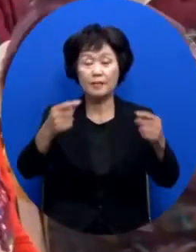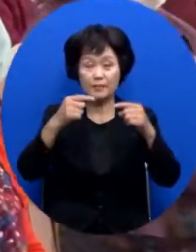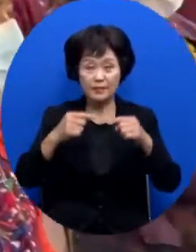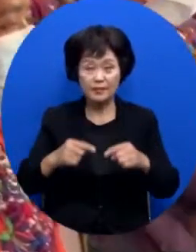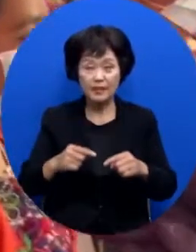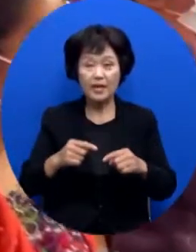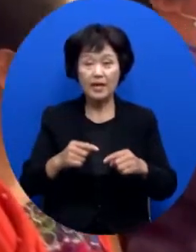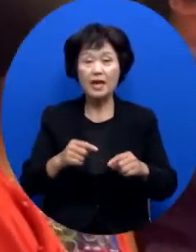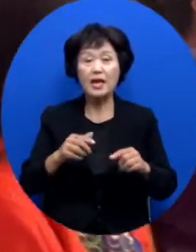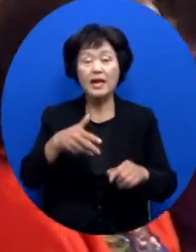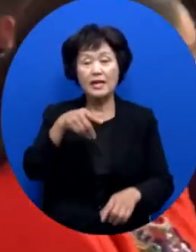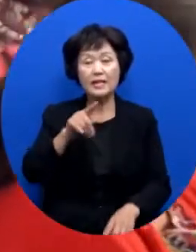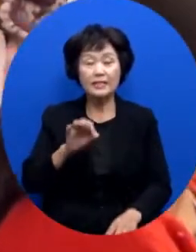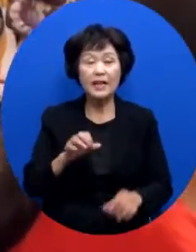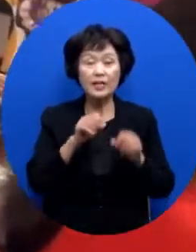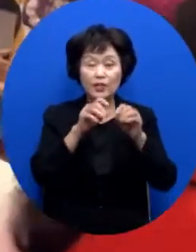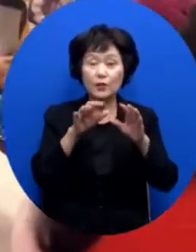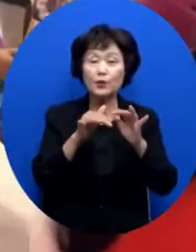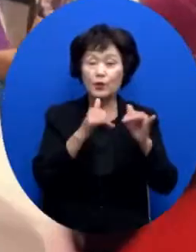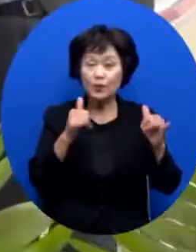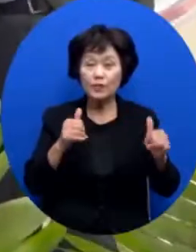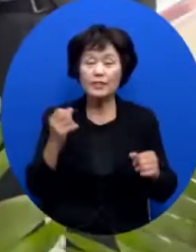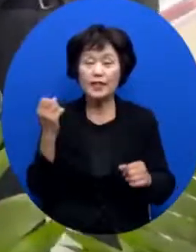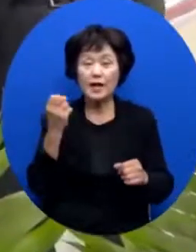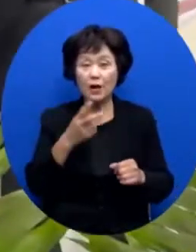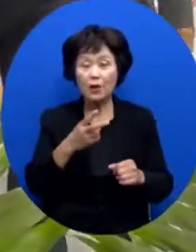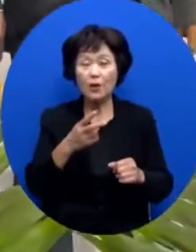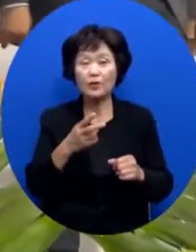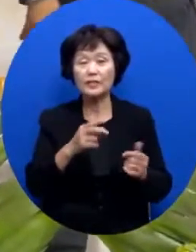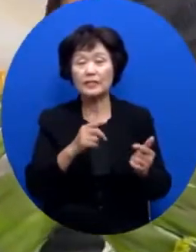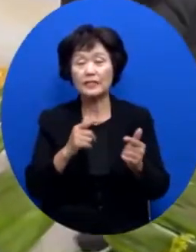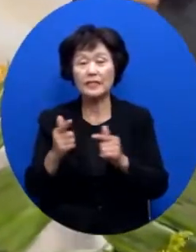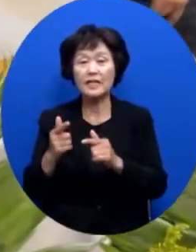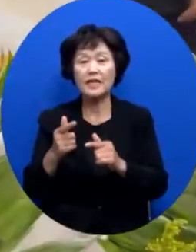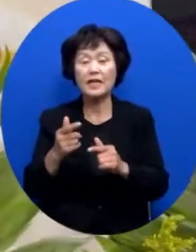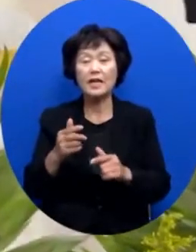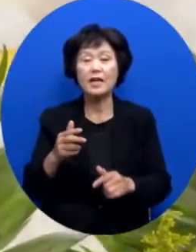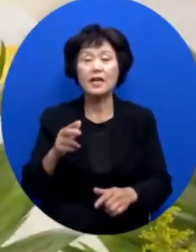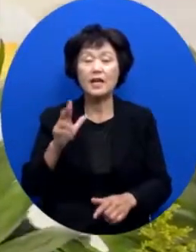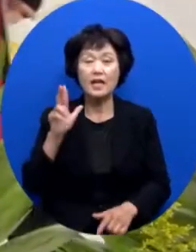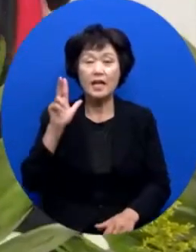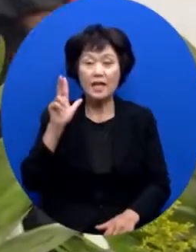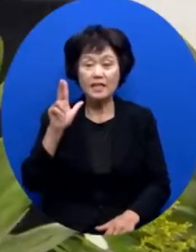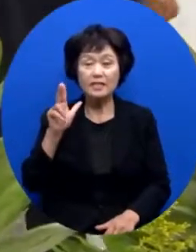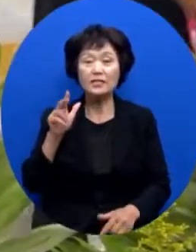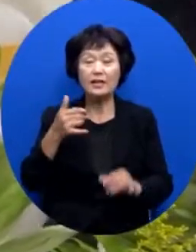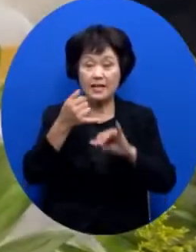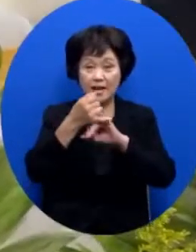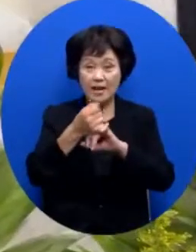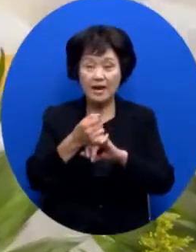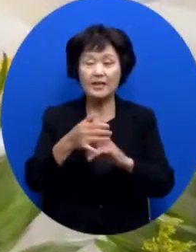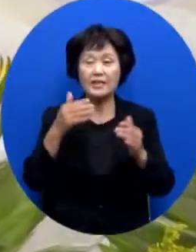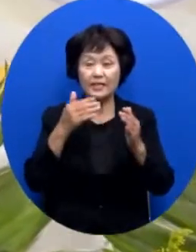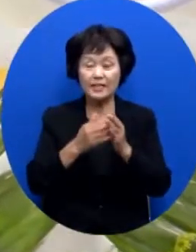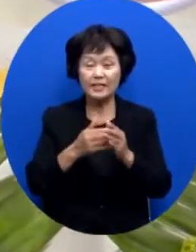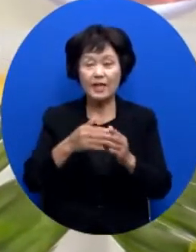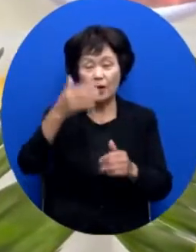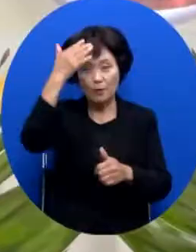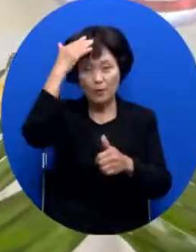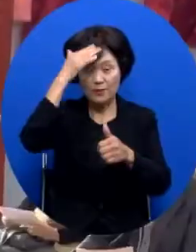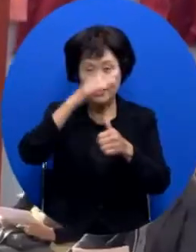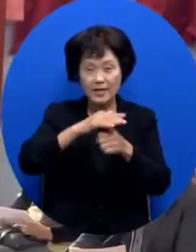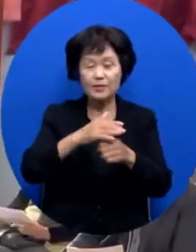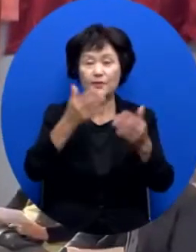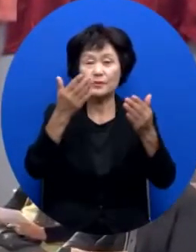장경순 선교사와 루이스 형제가 서약을 마치고 목사 안수를 받았습니다 장경수 목사는 기아대책 끼고